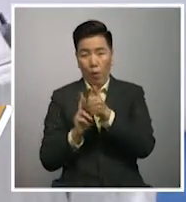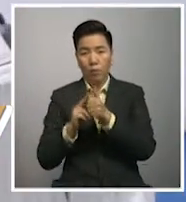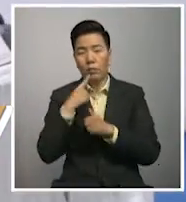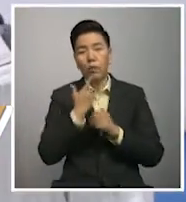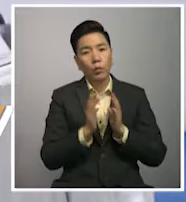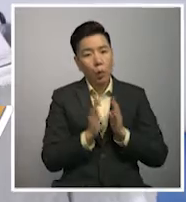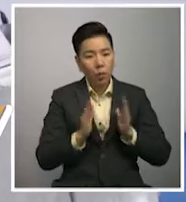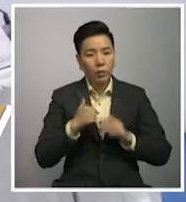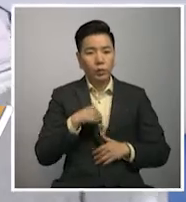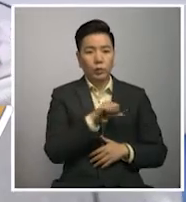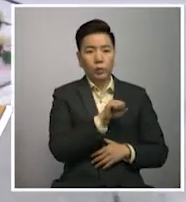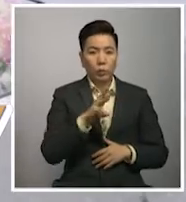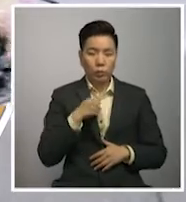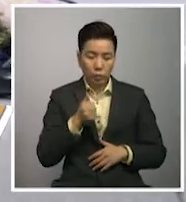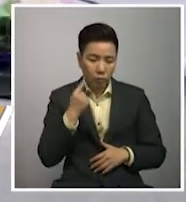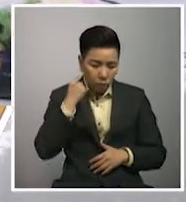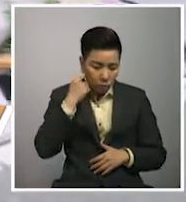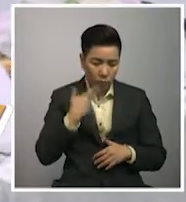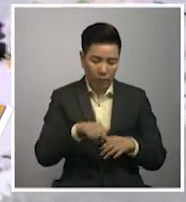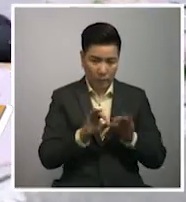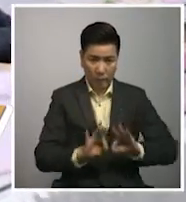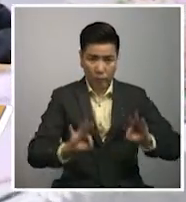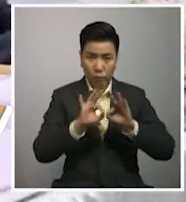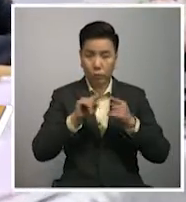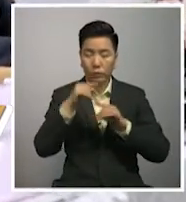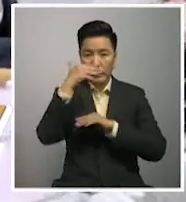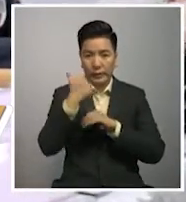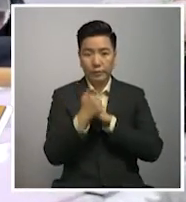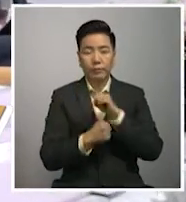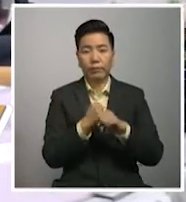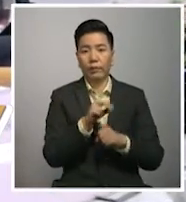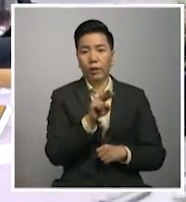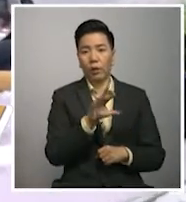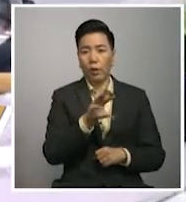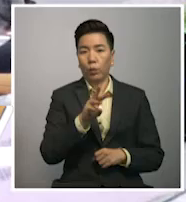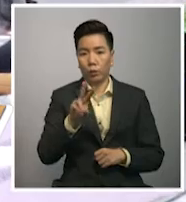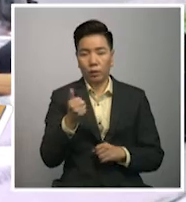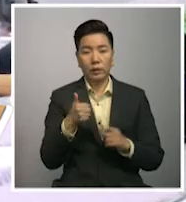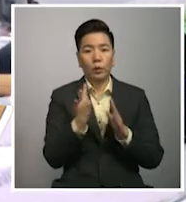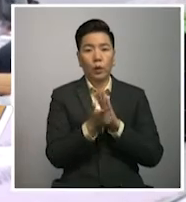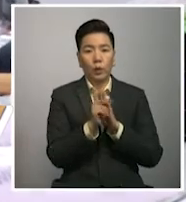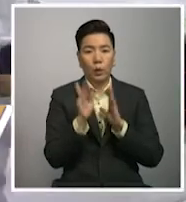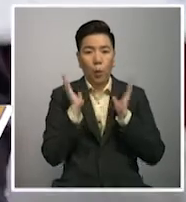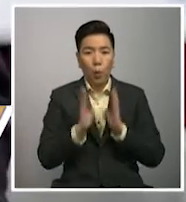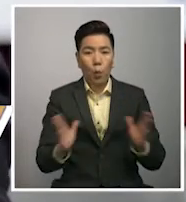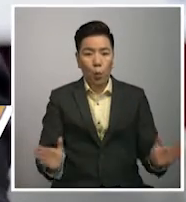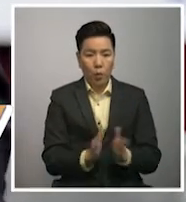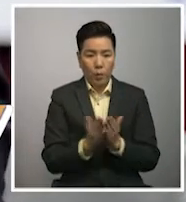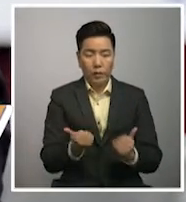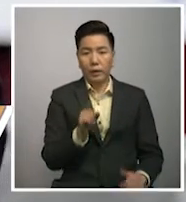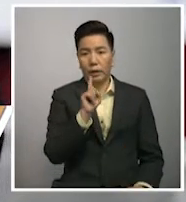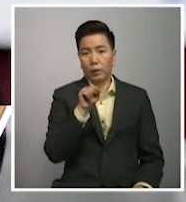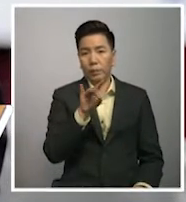ดอุบัติเหตุทางถนนซึ่งเป็นนโยบายสำคัญระดับชาติโดยในปี2562จังหวัดขอนแก่นมีประชากรประมาณ 1.8